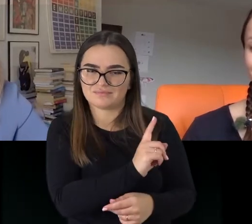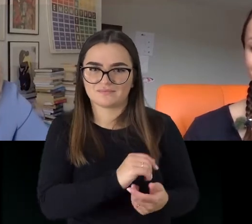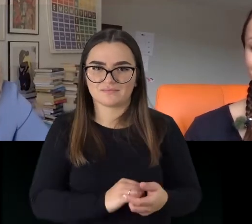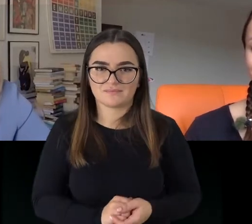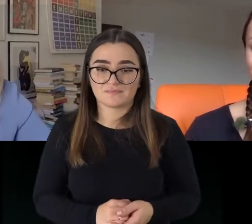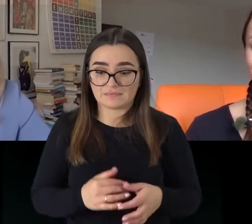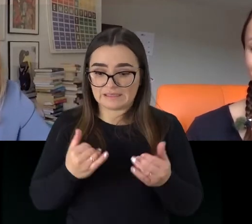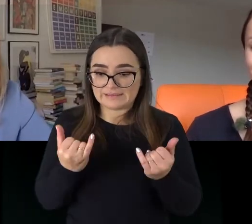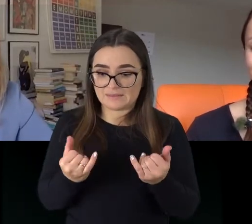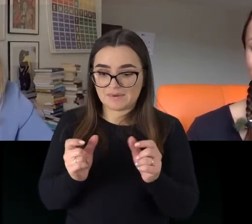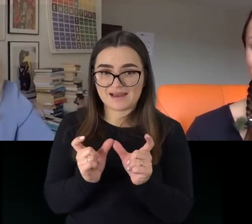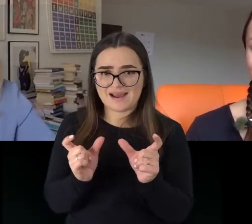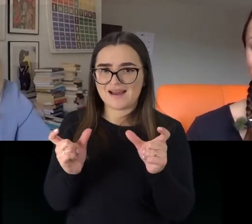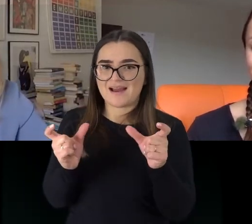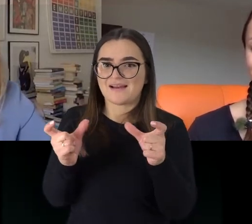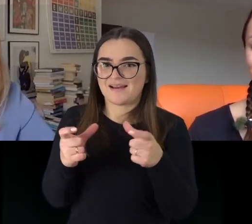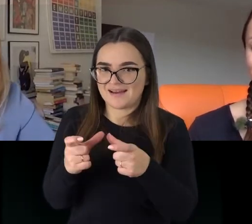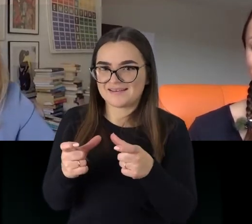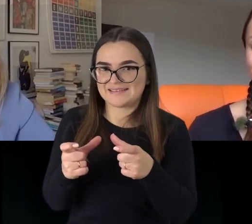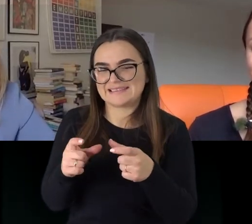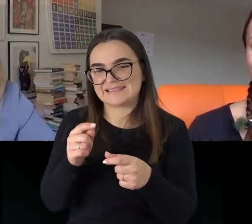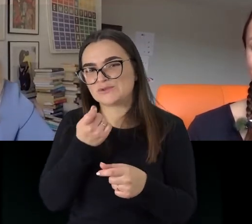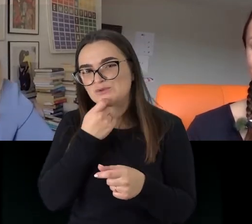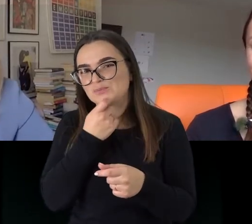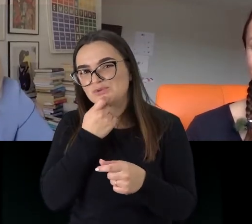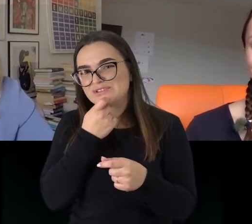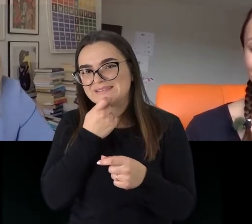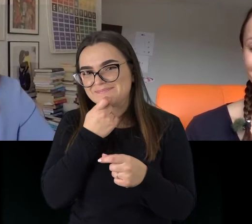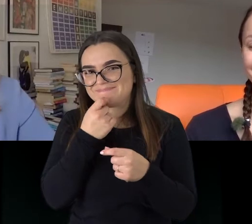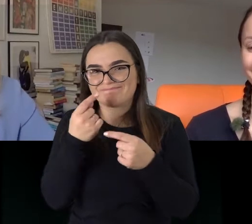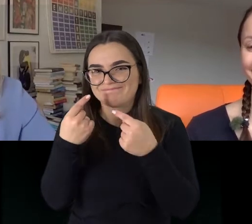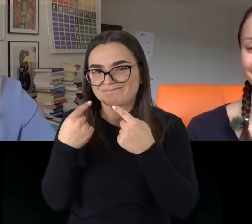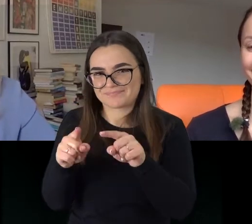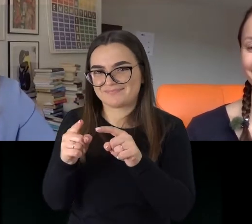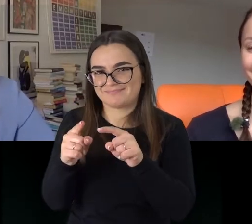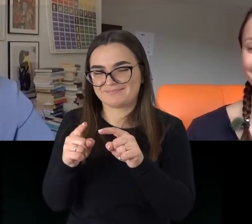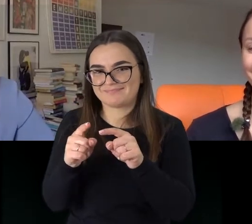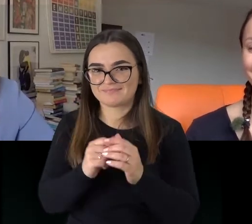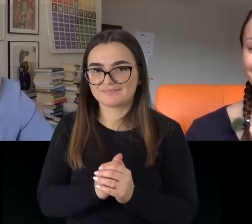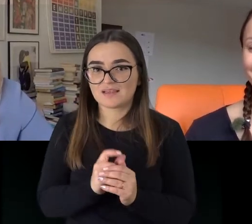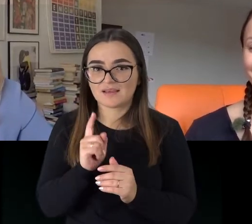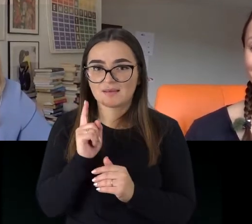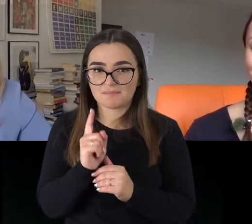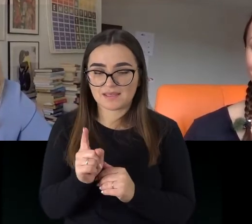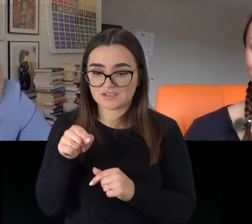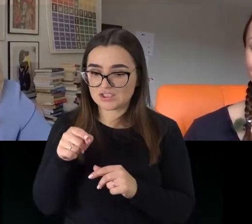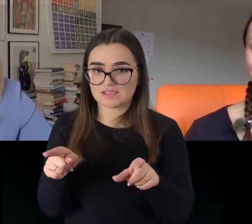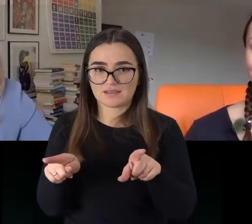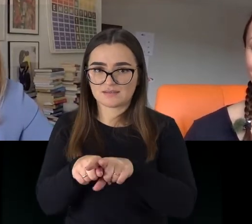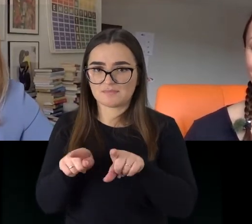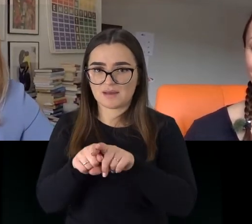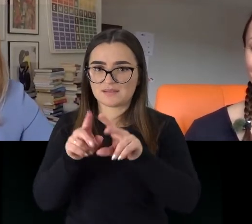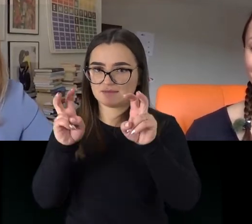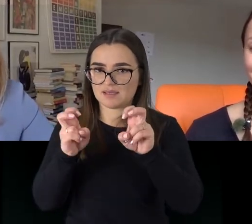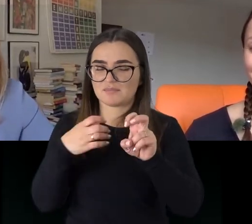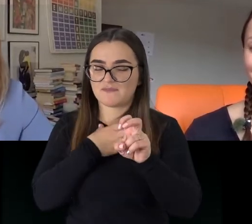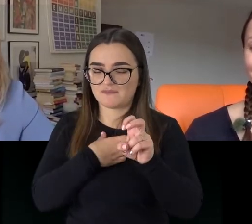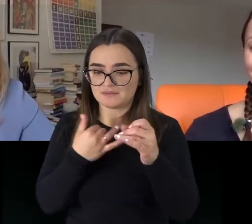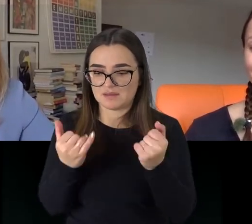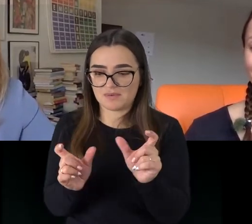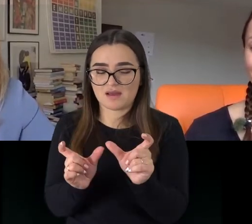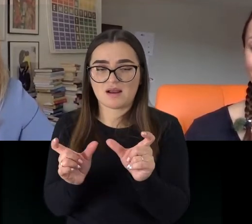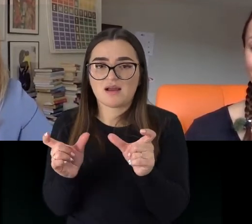šiais karantino laikais truputį skamba viskas savotiškai, bet, nu, bet nes iš tikrųjų vėlgi tai yra vėl labai rimta tema, nes dabar karantino metu tai